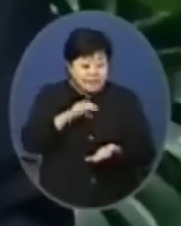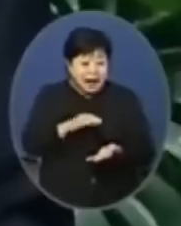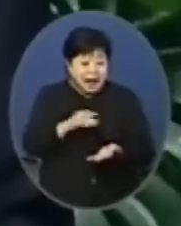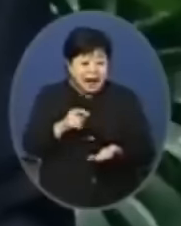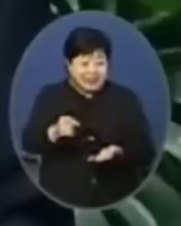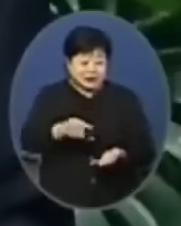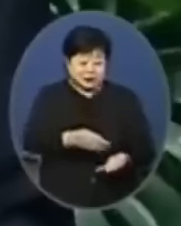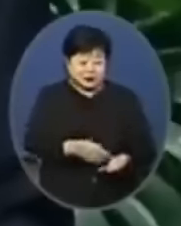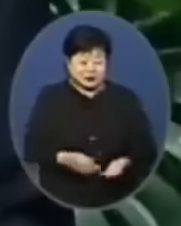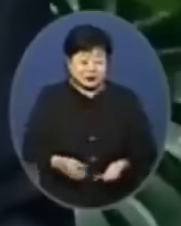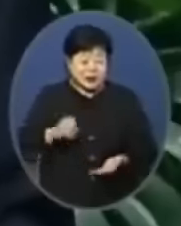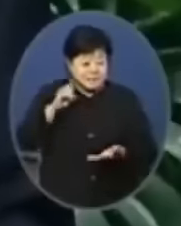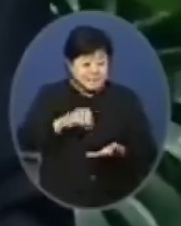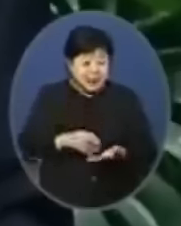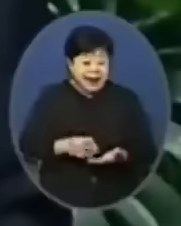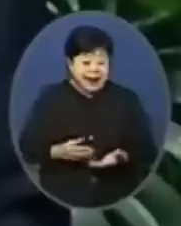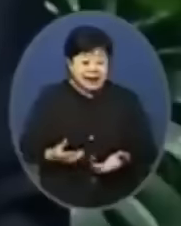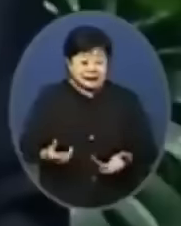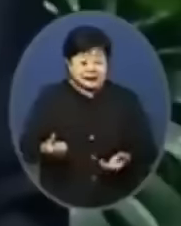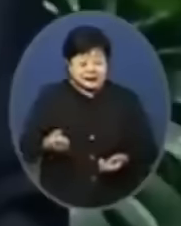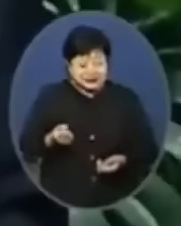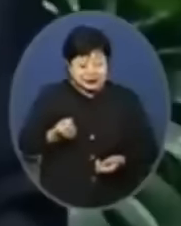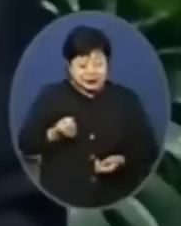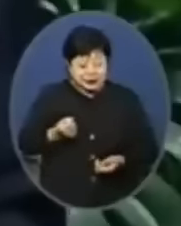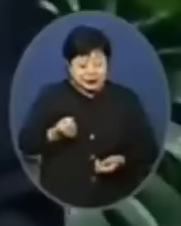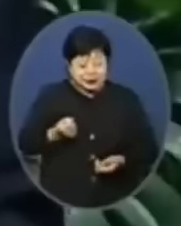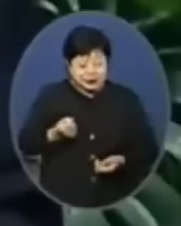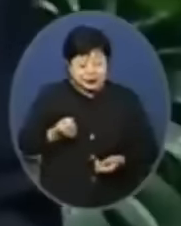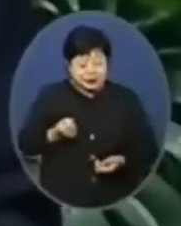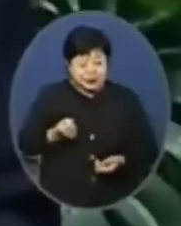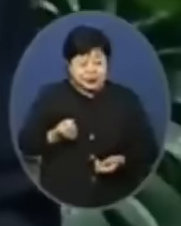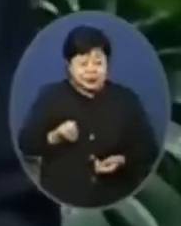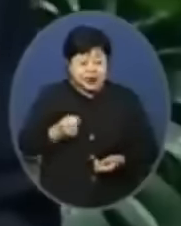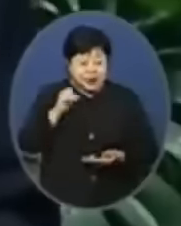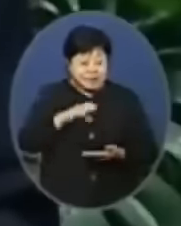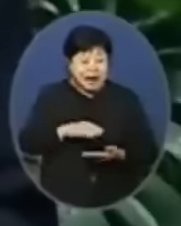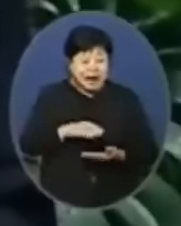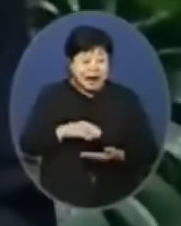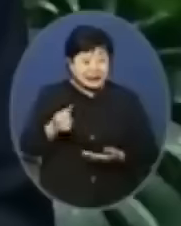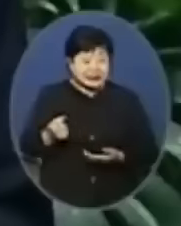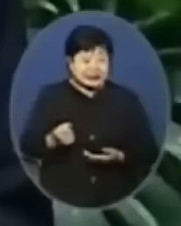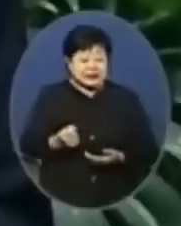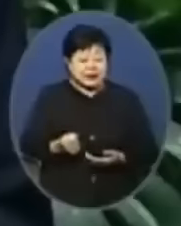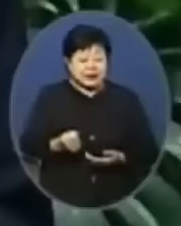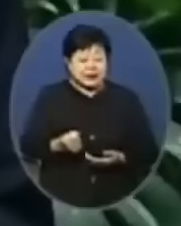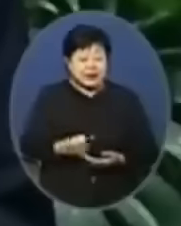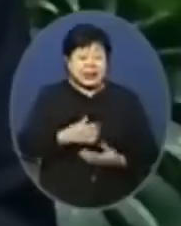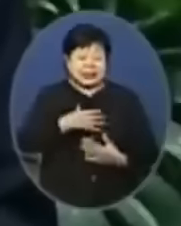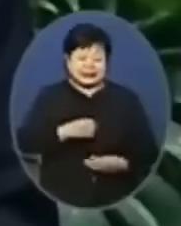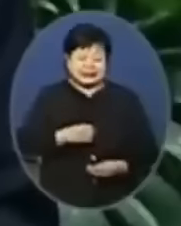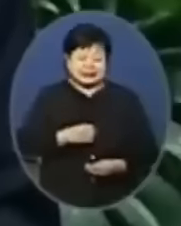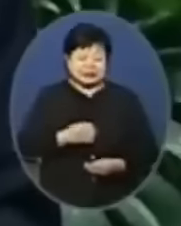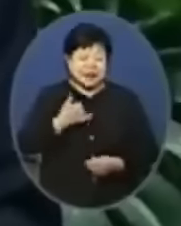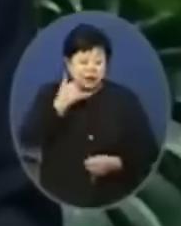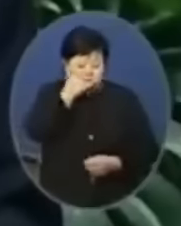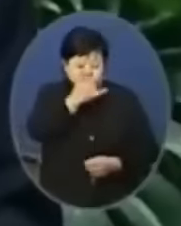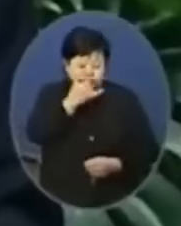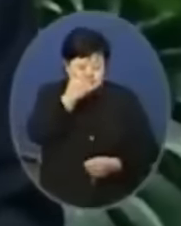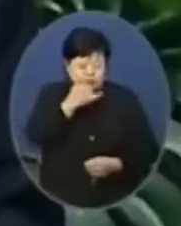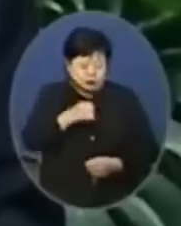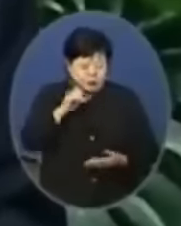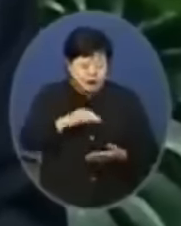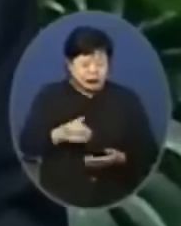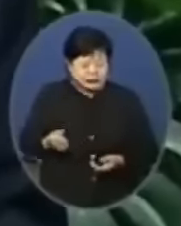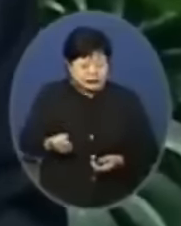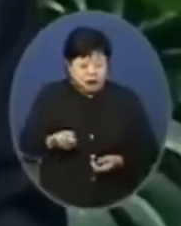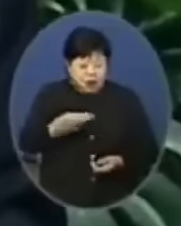하나씩 들려주었습니다. 빵을 얻어서 손에 쥔 애들은 다 잠을 잘 자요. 빵을 손에